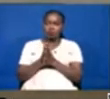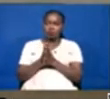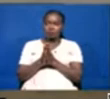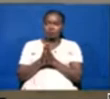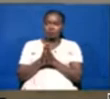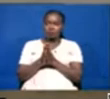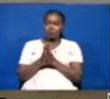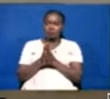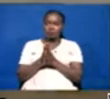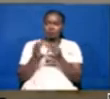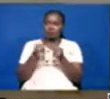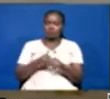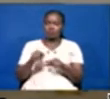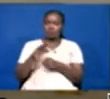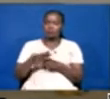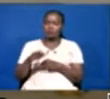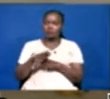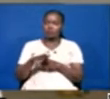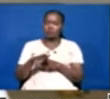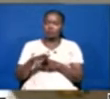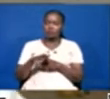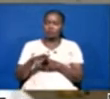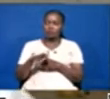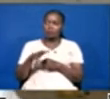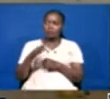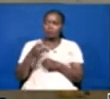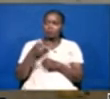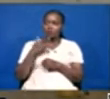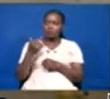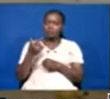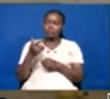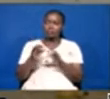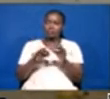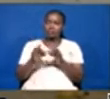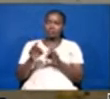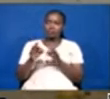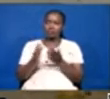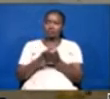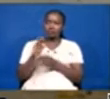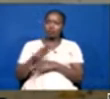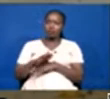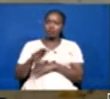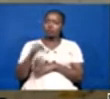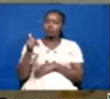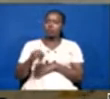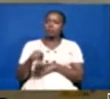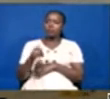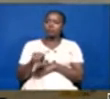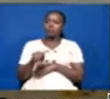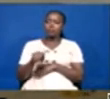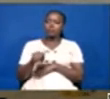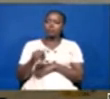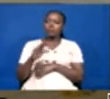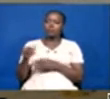wa eneo hili la kujumulisha kura, na akatuweza kutuelezea kwamba kuna maeneo ambayo bado hawajafikisha